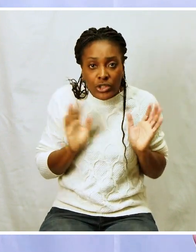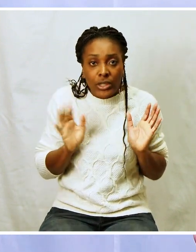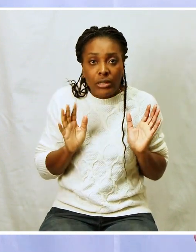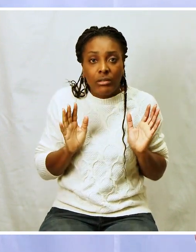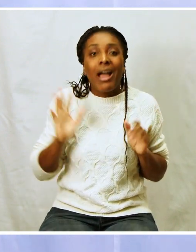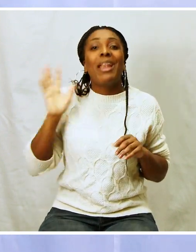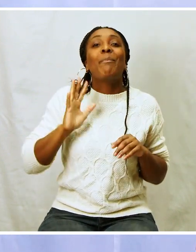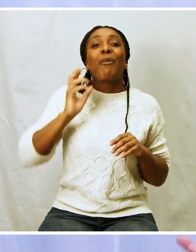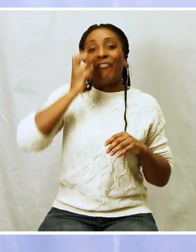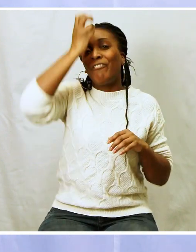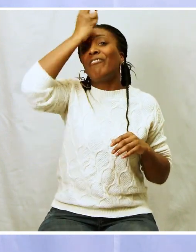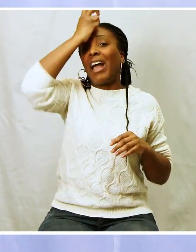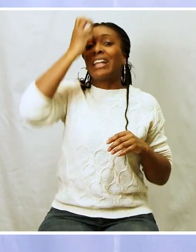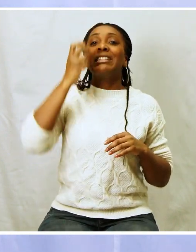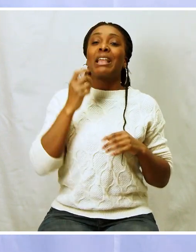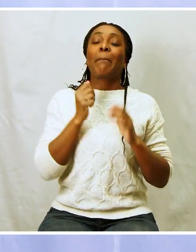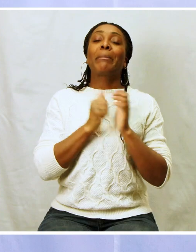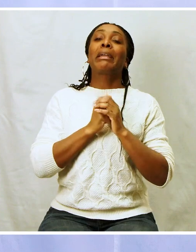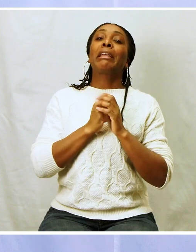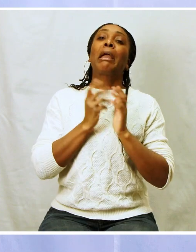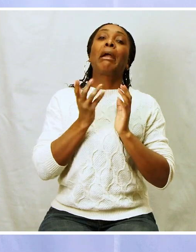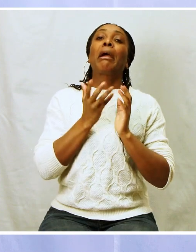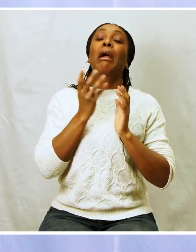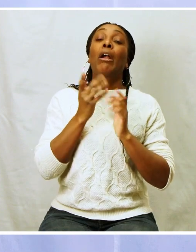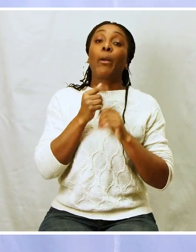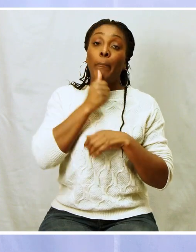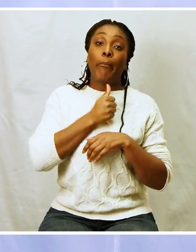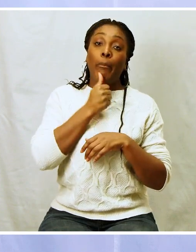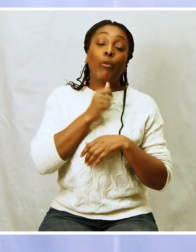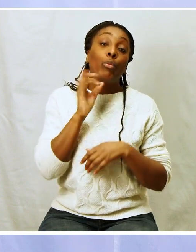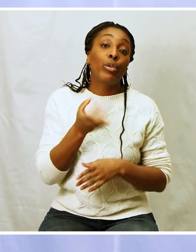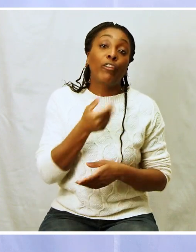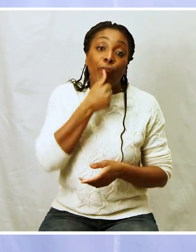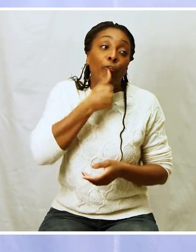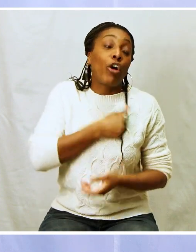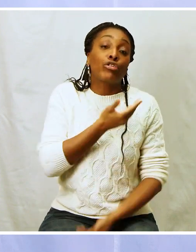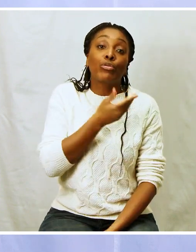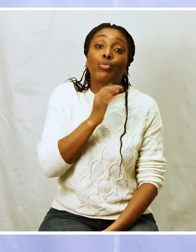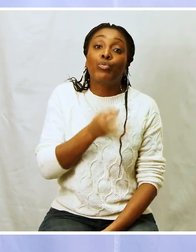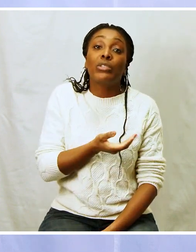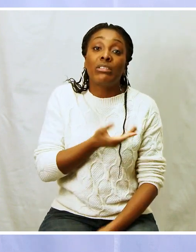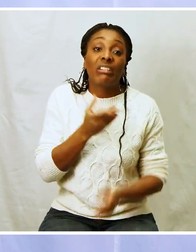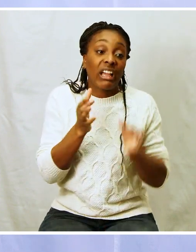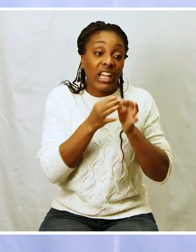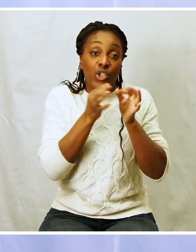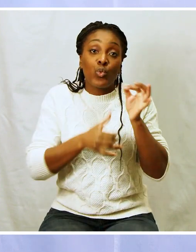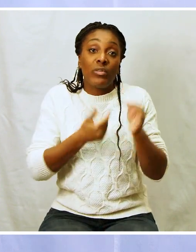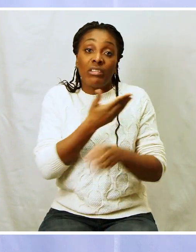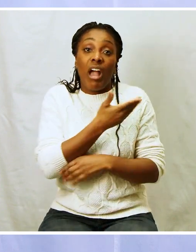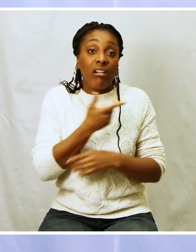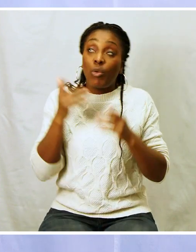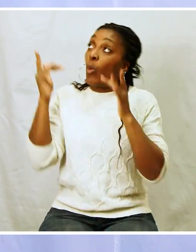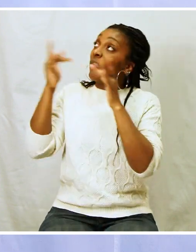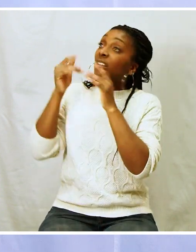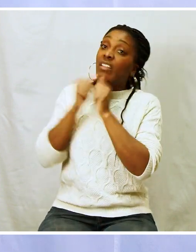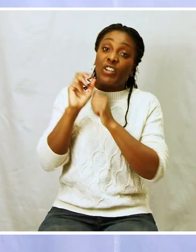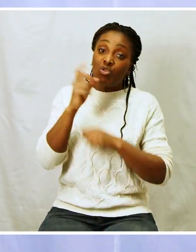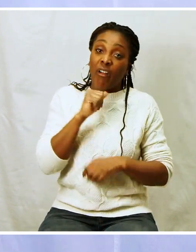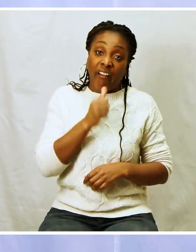pharisiens en fait. Et on voit le résultat chez les pharisiens qui pratiquaient la prière. Le résultat, c'est qu'ils n'avaient même pas de contact avec Dieu.